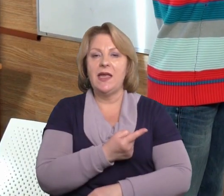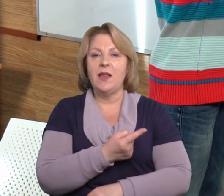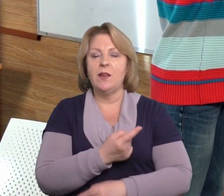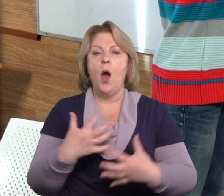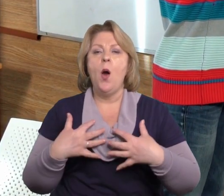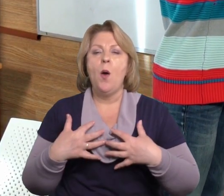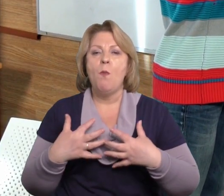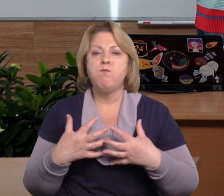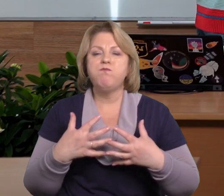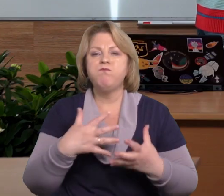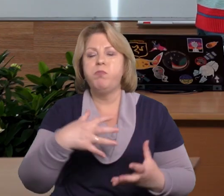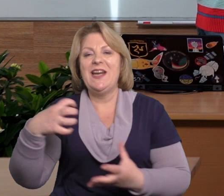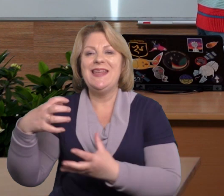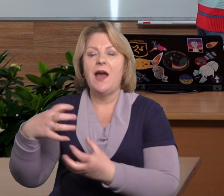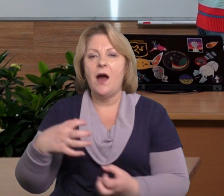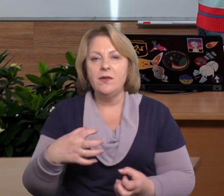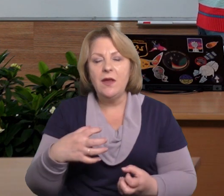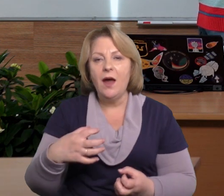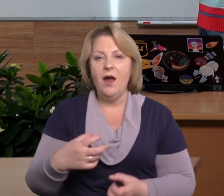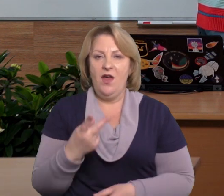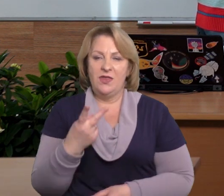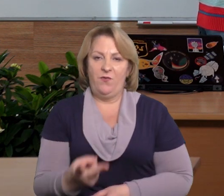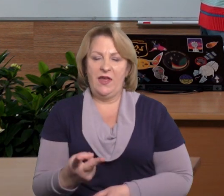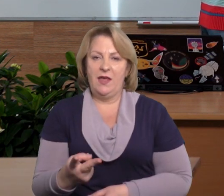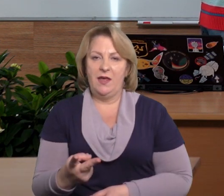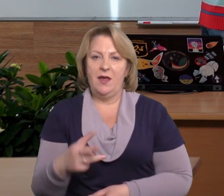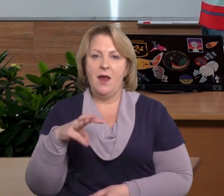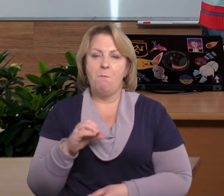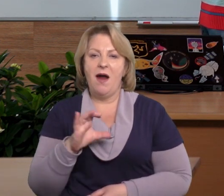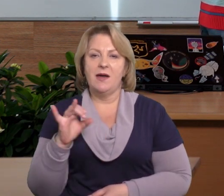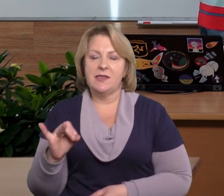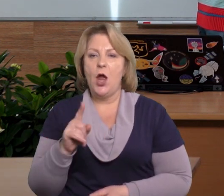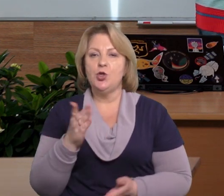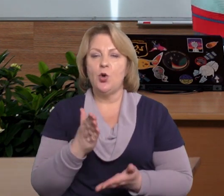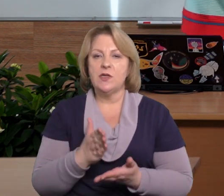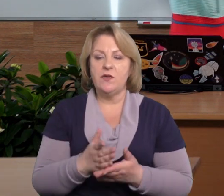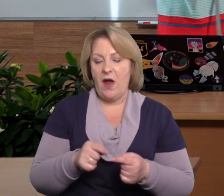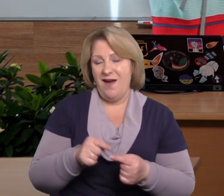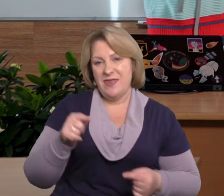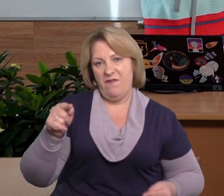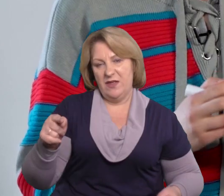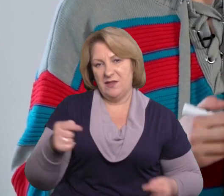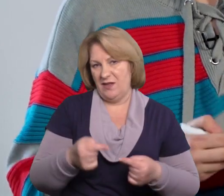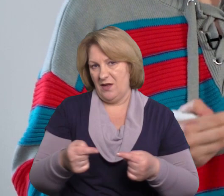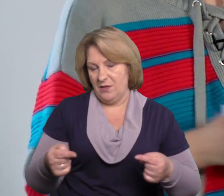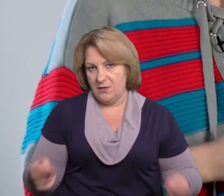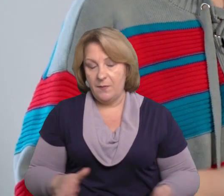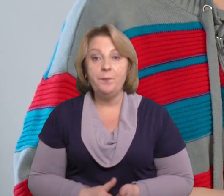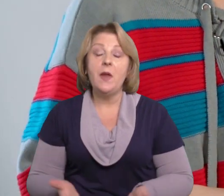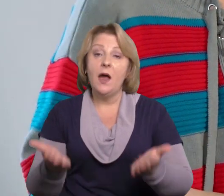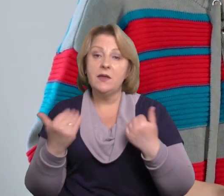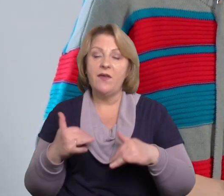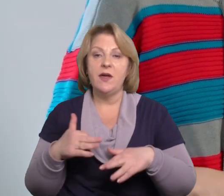двома тілами масою М1 та М2, що розташовані на відстані R один від одного.